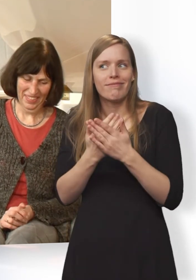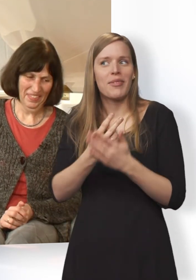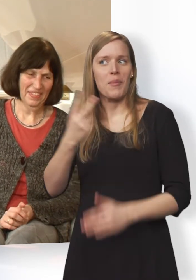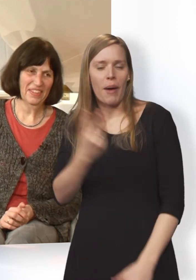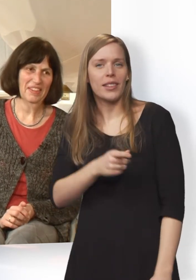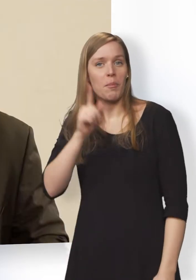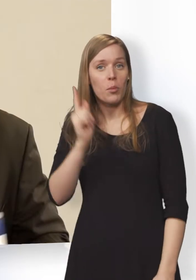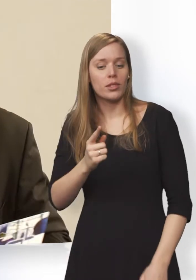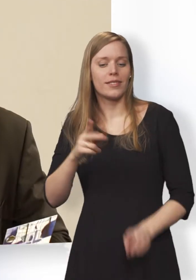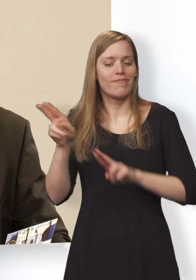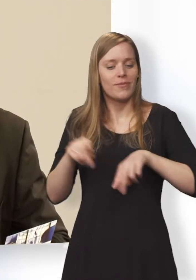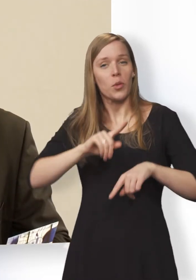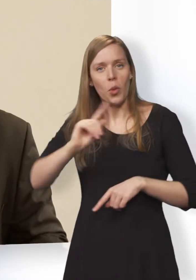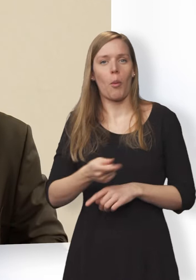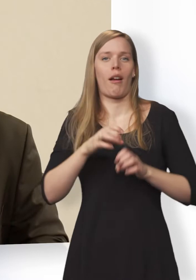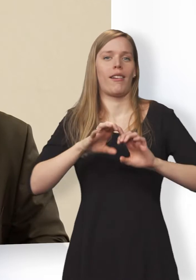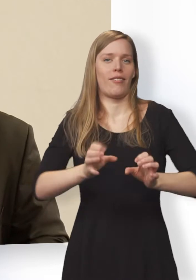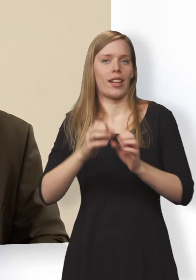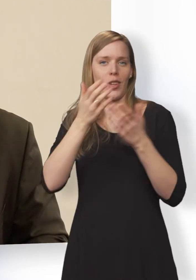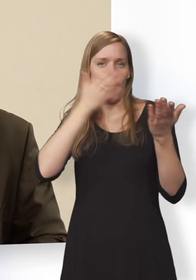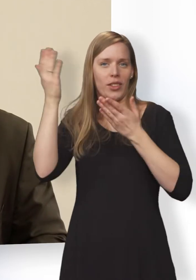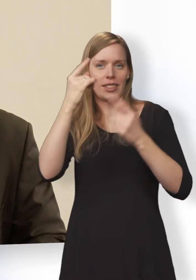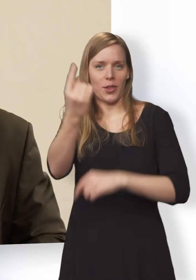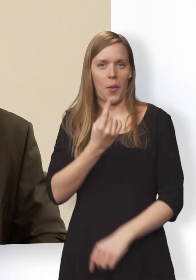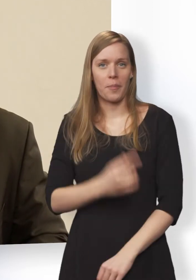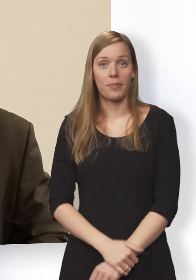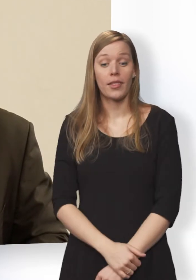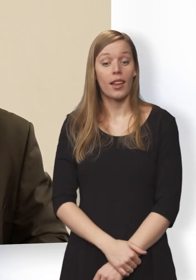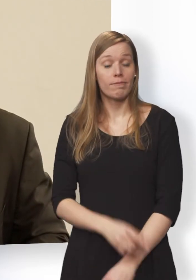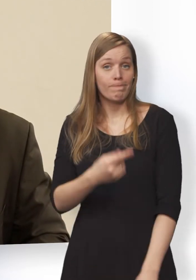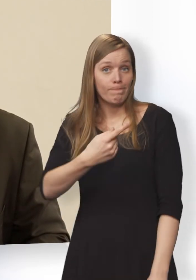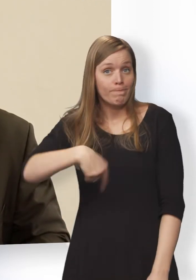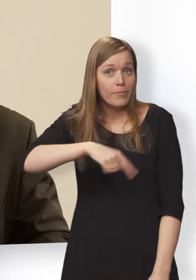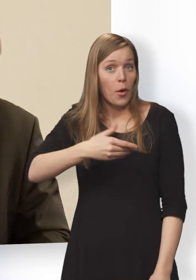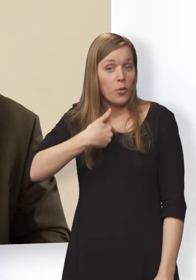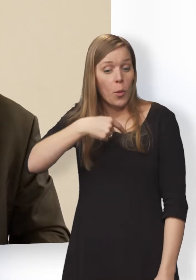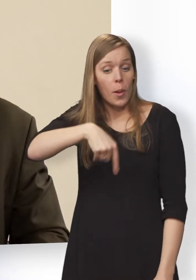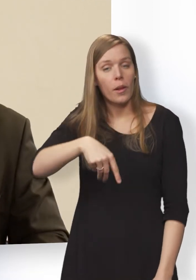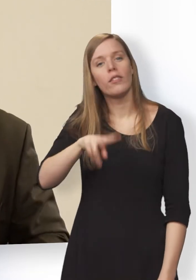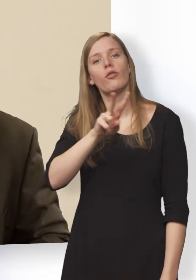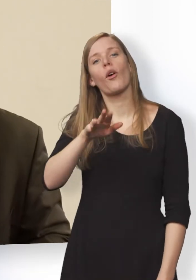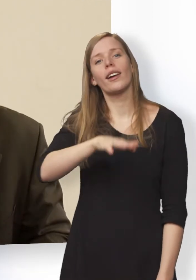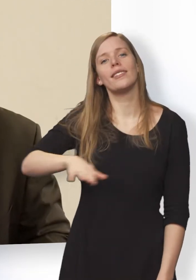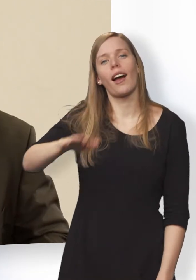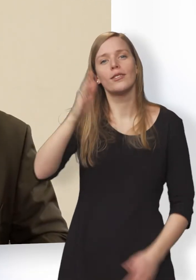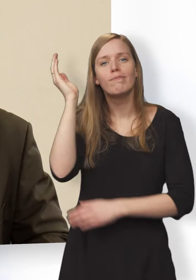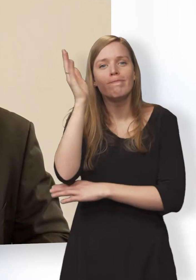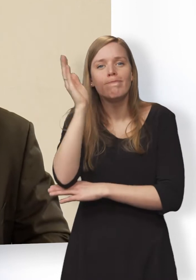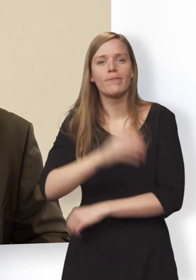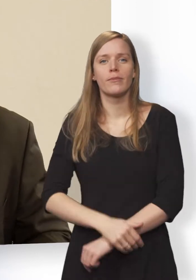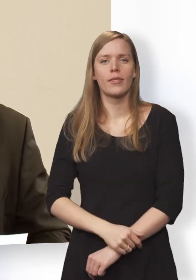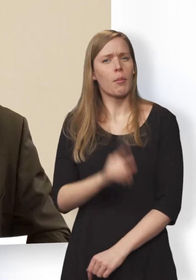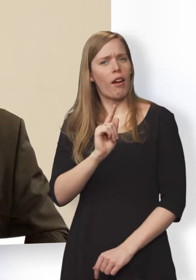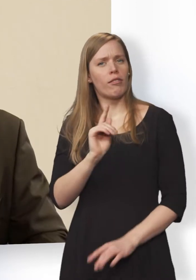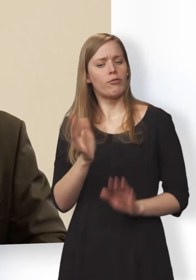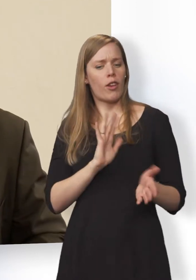hier im fernsehgottesdienst auftreten wir freuen uns auf die predigt von volker teich gleich aber was halten sie davon das als